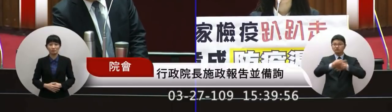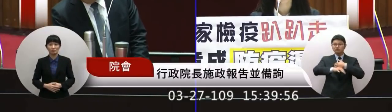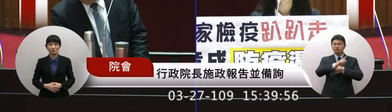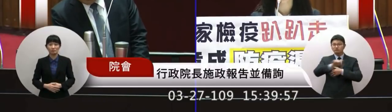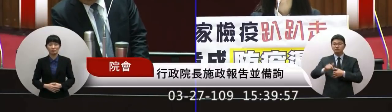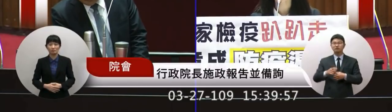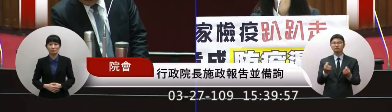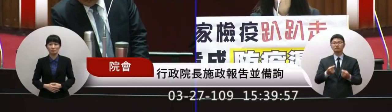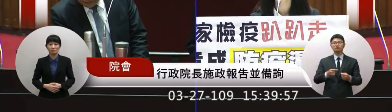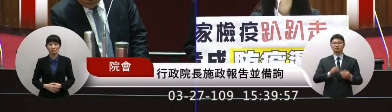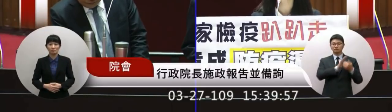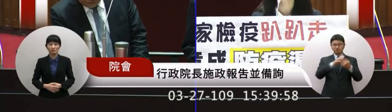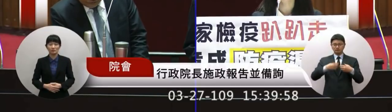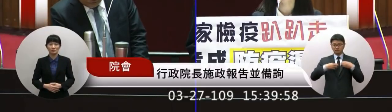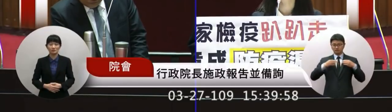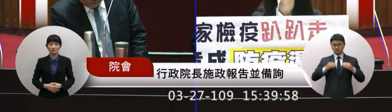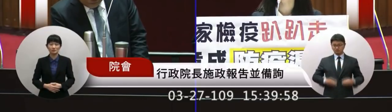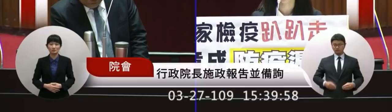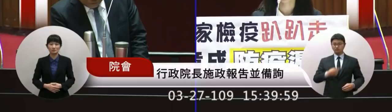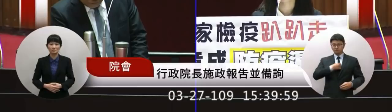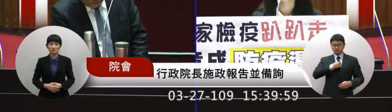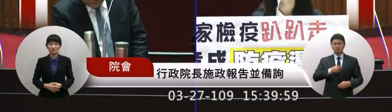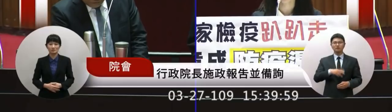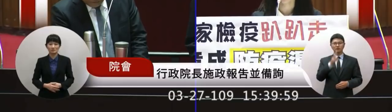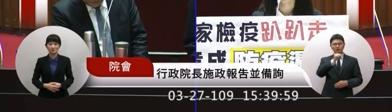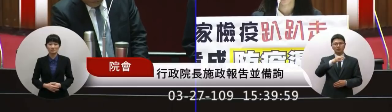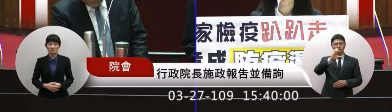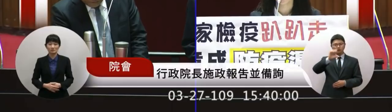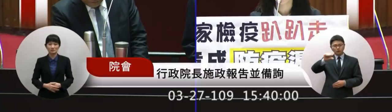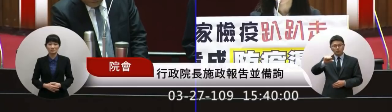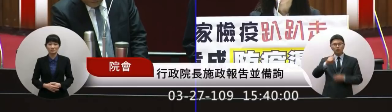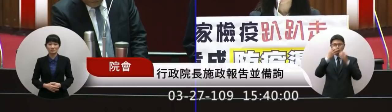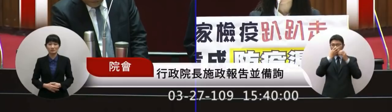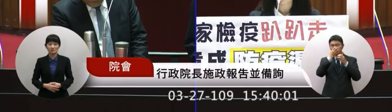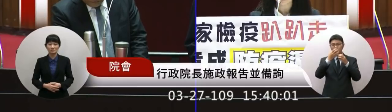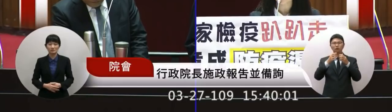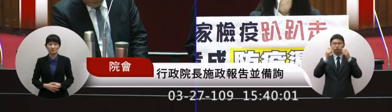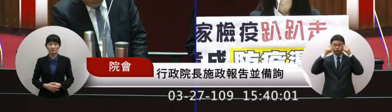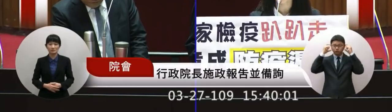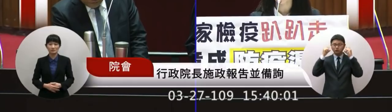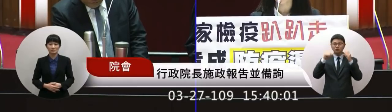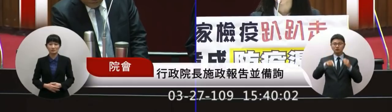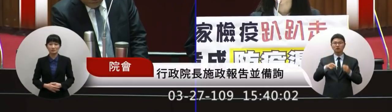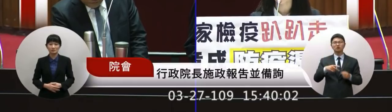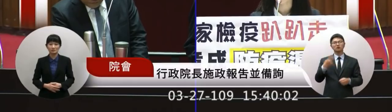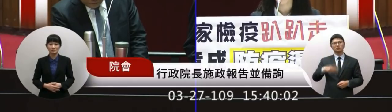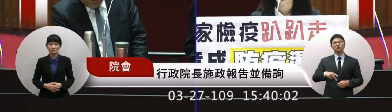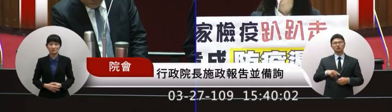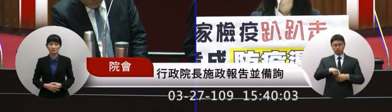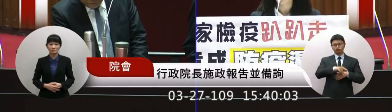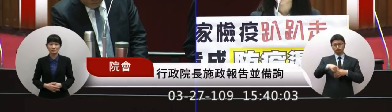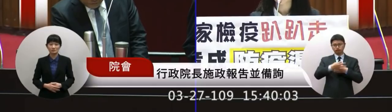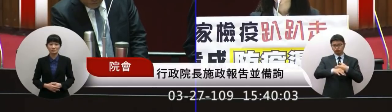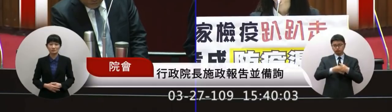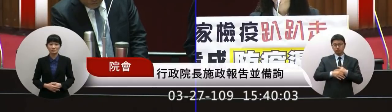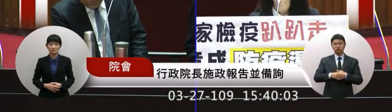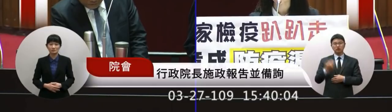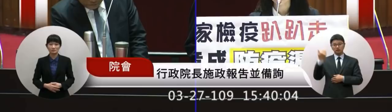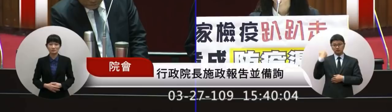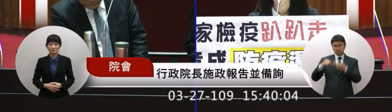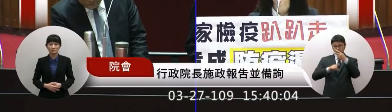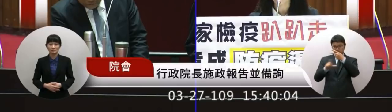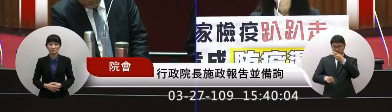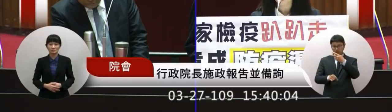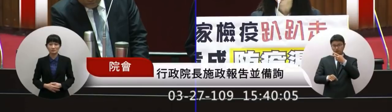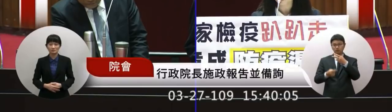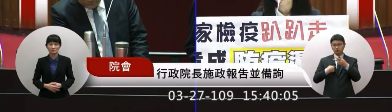括防护衣，包括 N95 口罩，其实对我们来讲是很缺的。但是呢，在二月份的时候呢，我们的出口